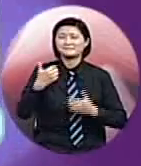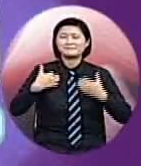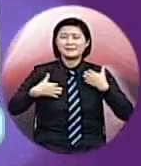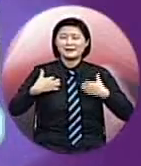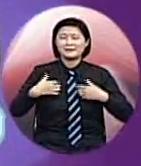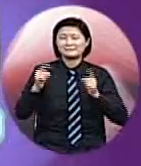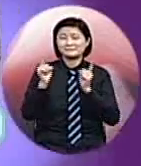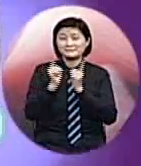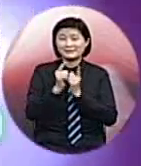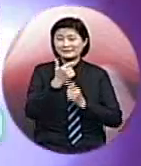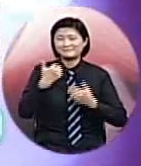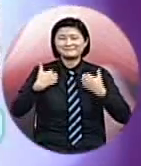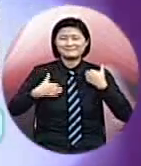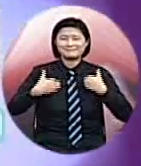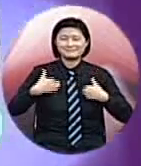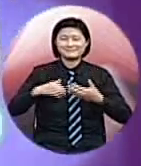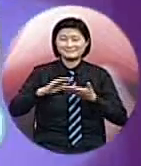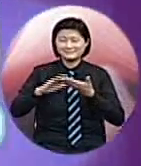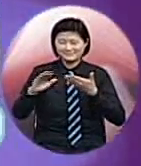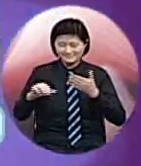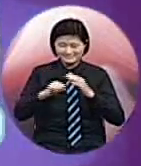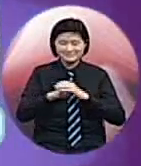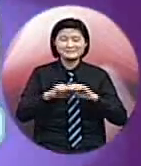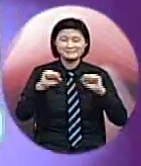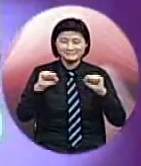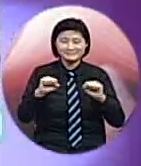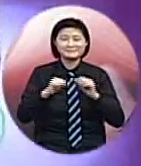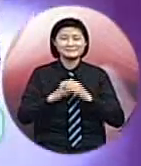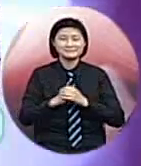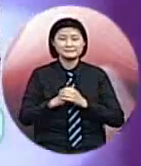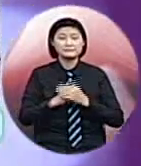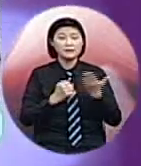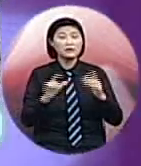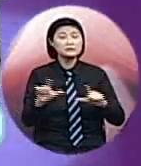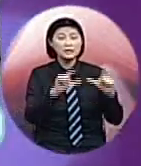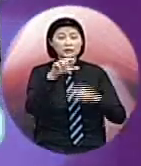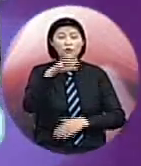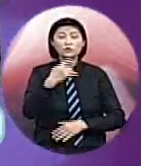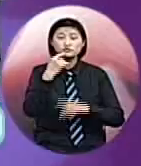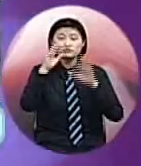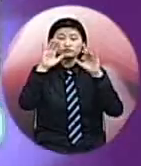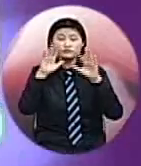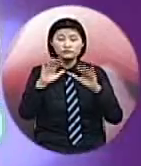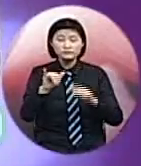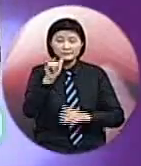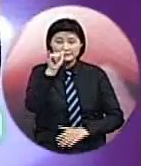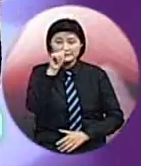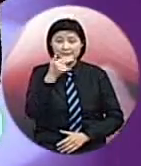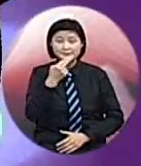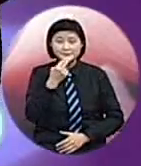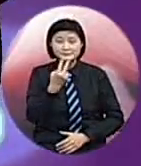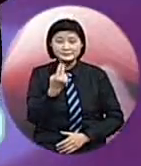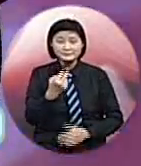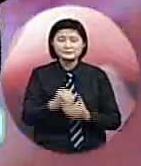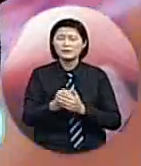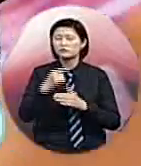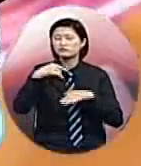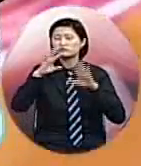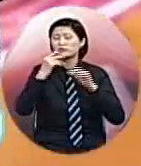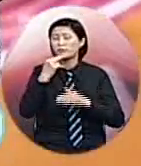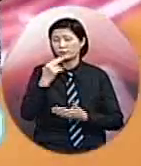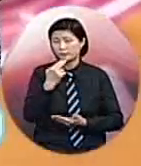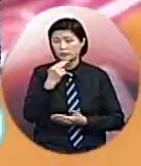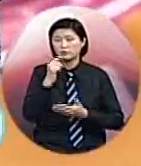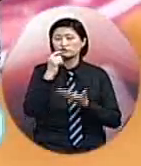반가워. 만나 뵙게 돼서 반갑습니다. 네. 우리 어머니 지금 사신 곳은 눈이 옵니까 안 옵니까? 예, 안 와요.